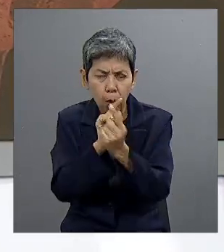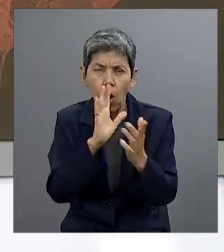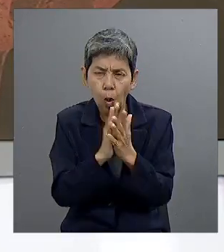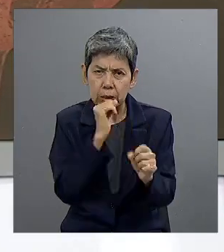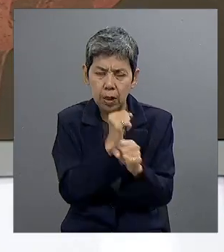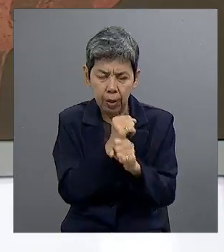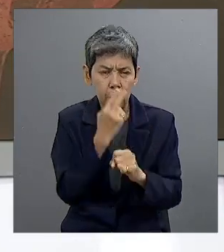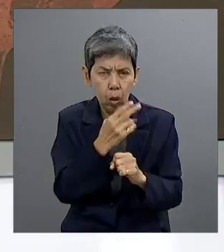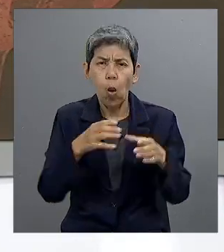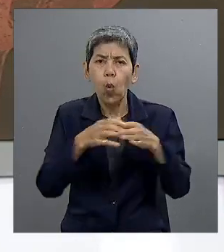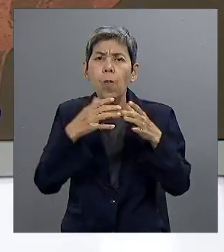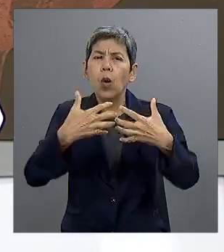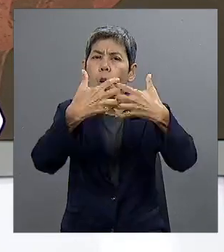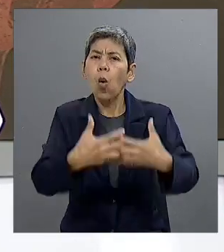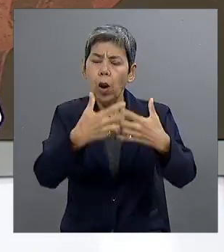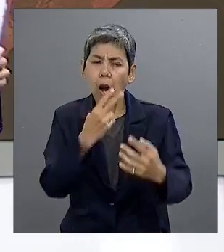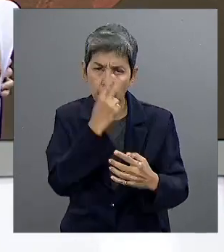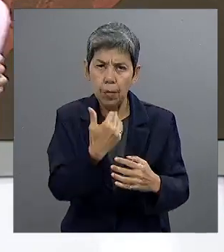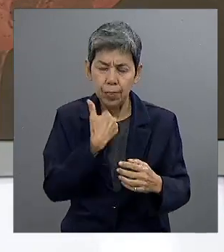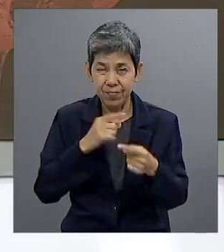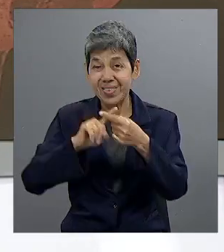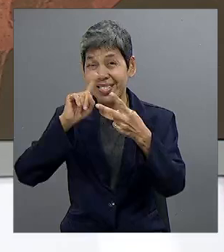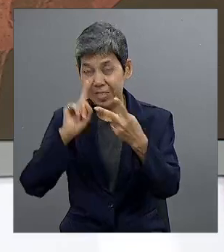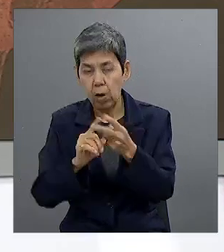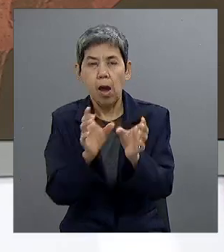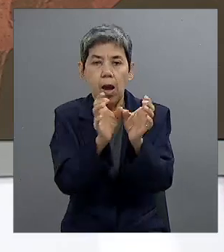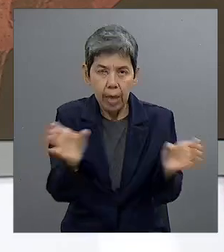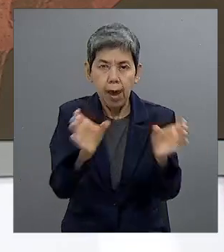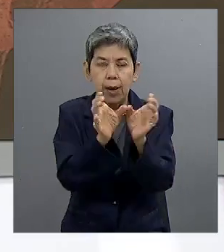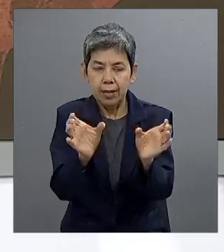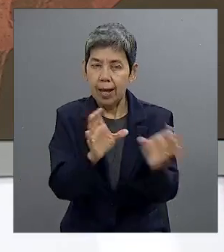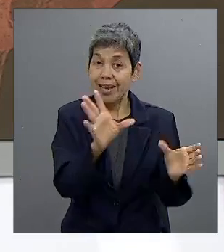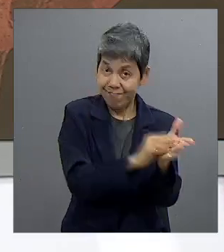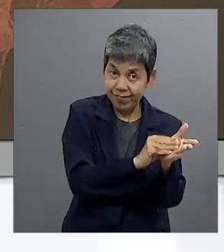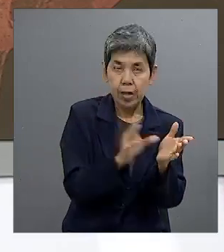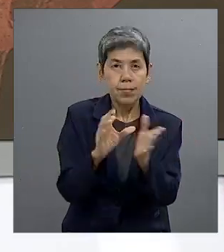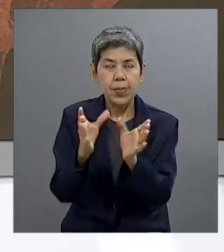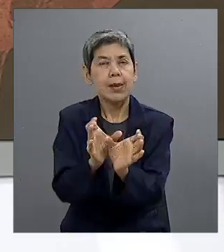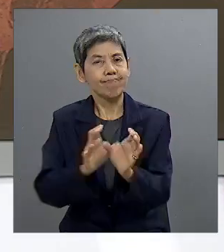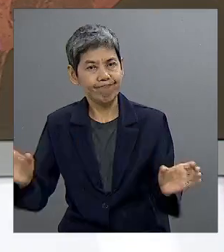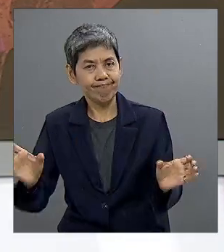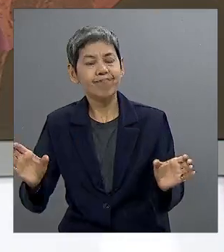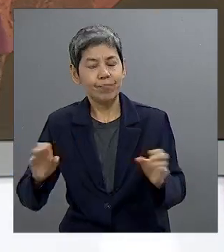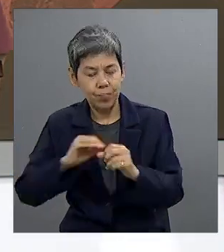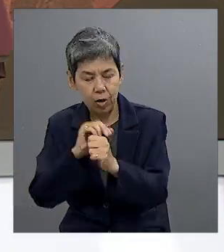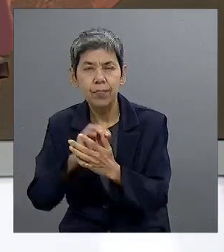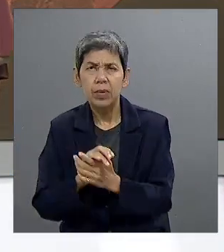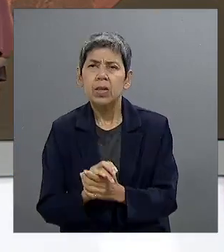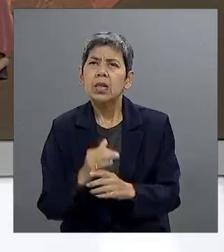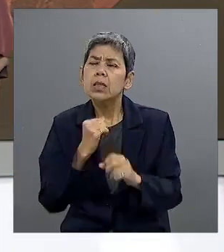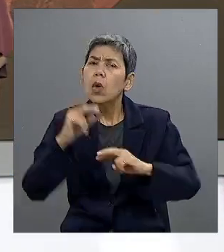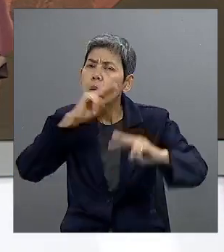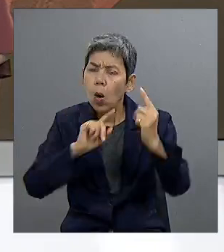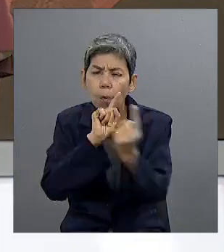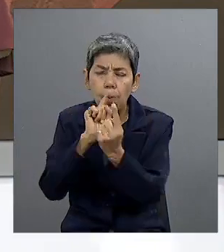หนักในกลุ่มโรงงานนะคะจากนั้นก็จะมีการแยกคนติดกับไม่ติดเชื้อออกจากการเพื่อระงับการระบาดดังนั้นการตรวจเชิงรุกใน